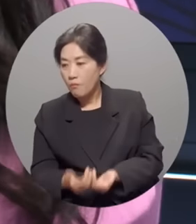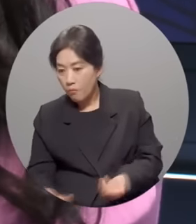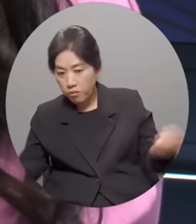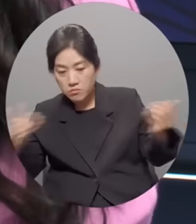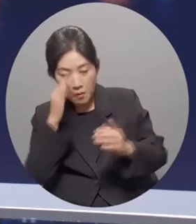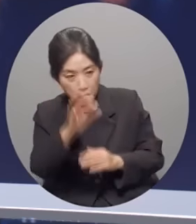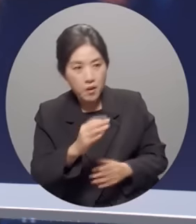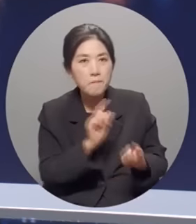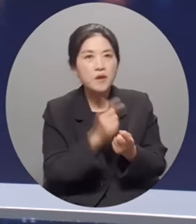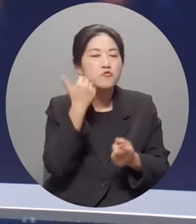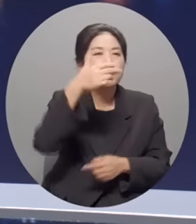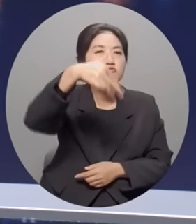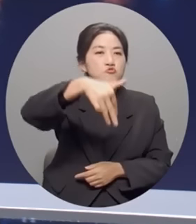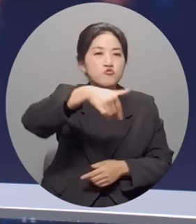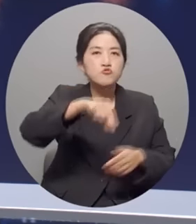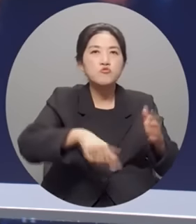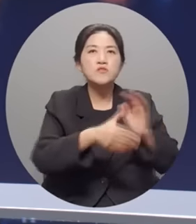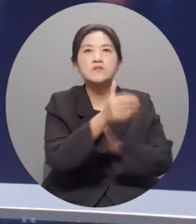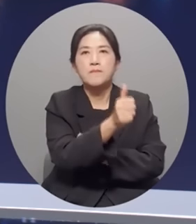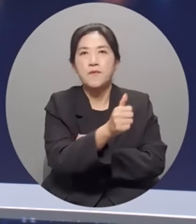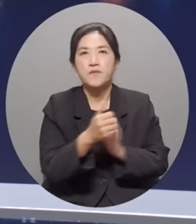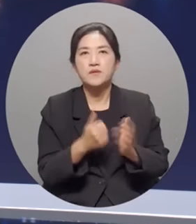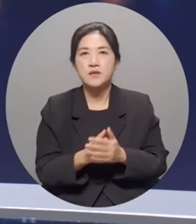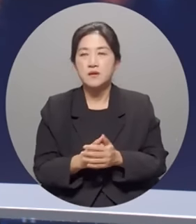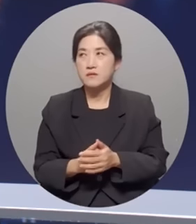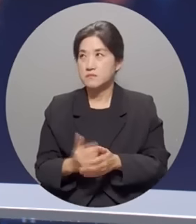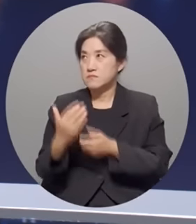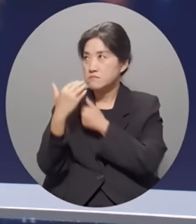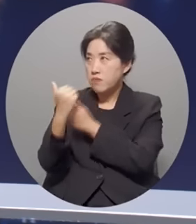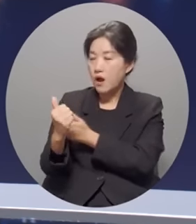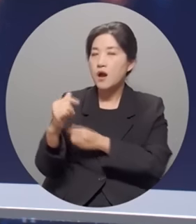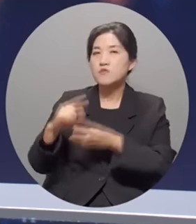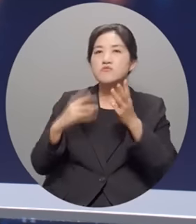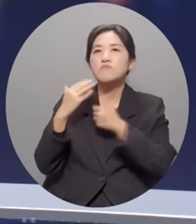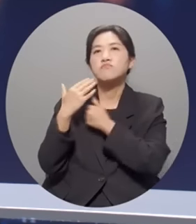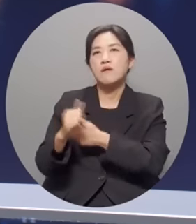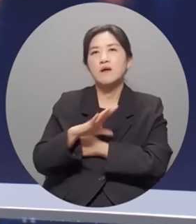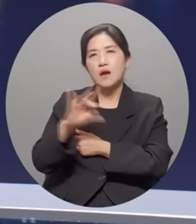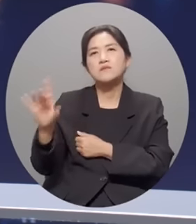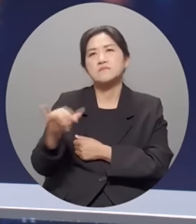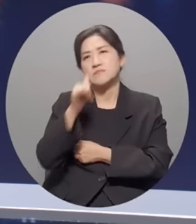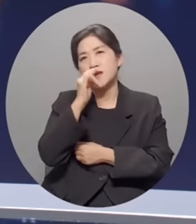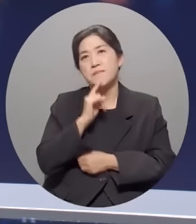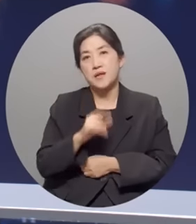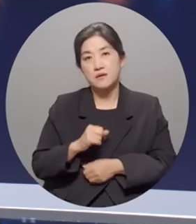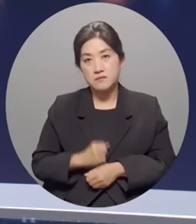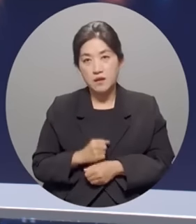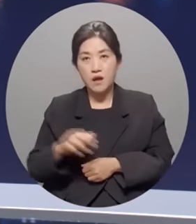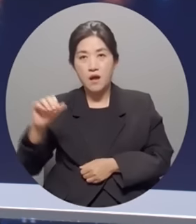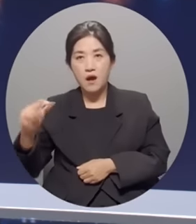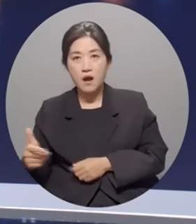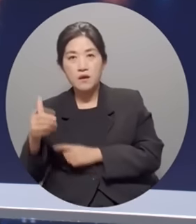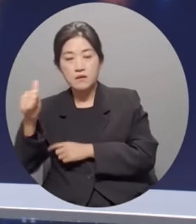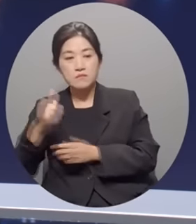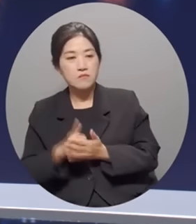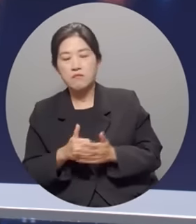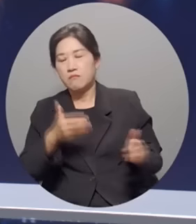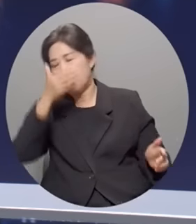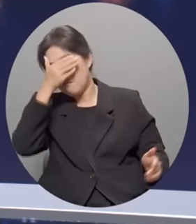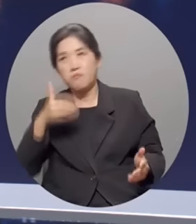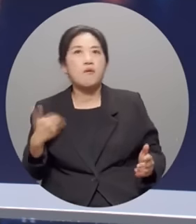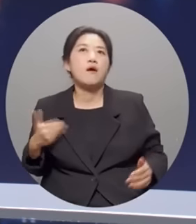원내 대표는 윤 대통령이 불러서 갔다 가끔 있는 일이다 이렇게 말은 했는데 한동훈 대표측은 전혀